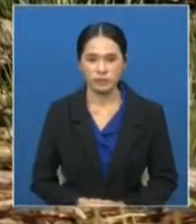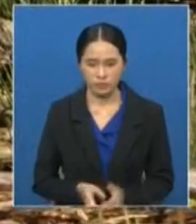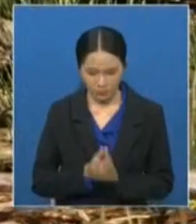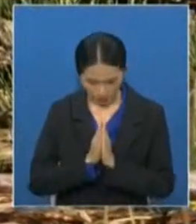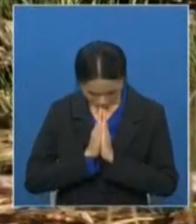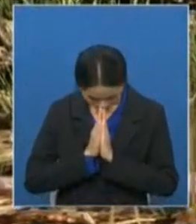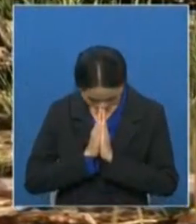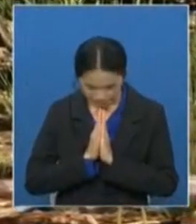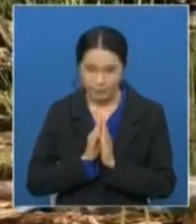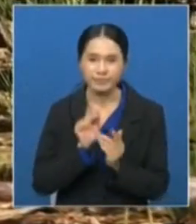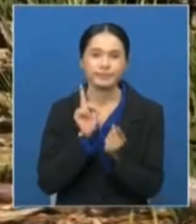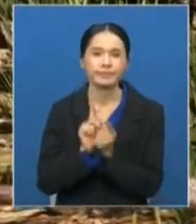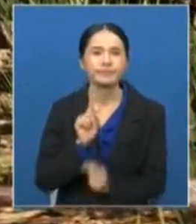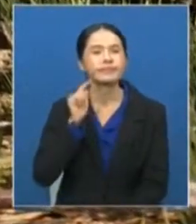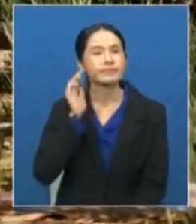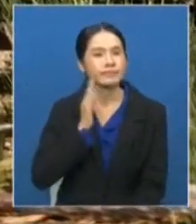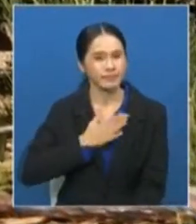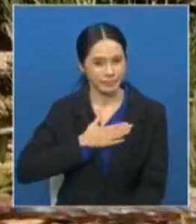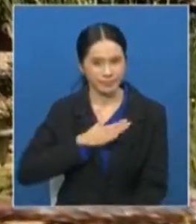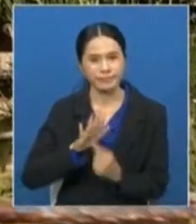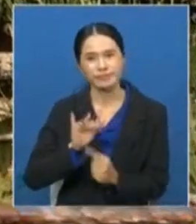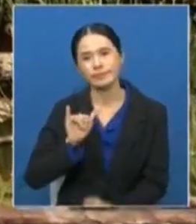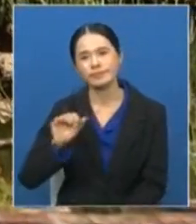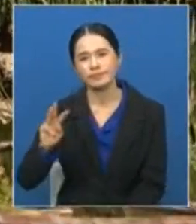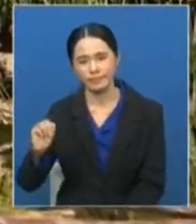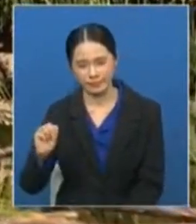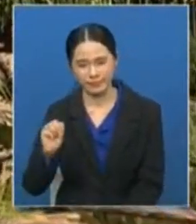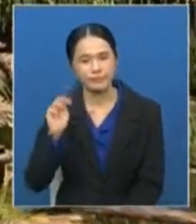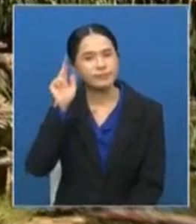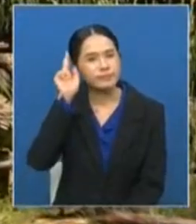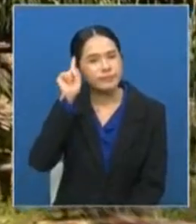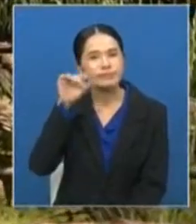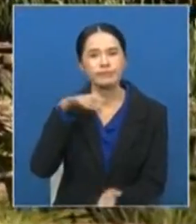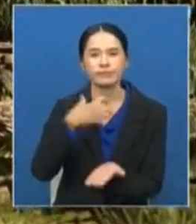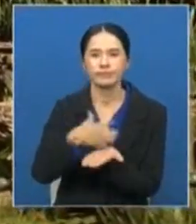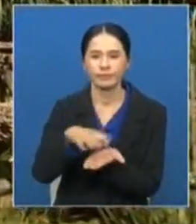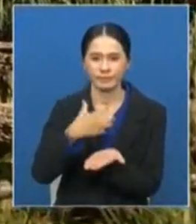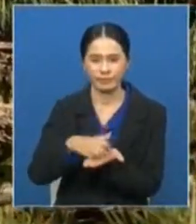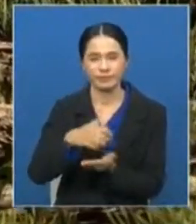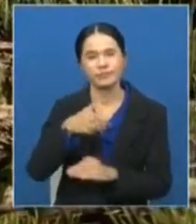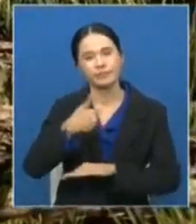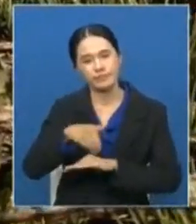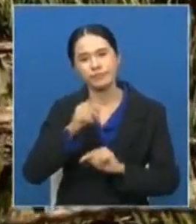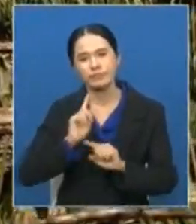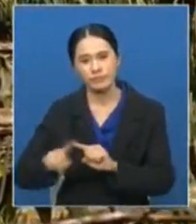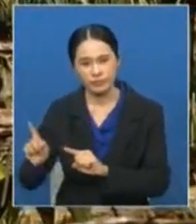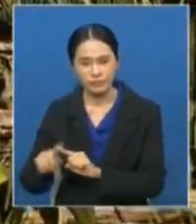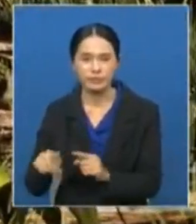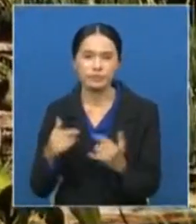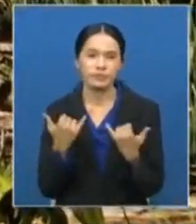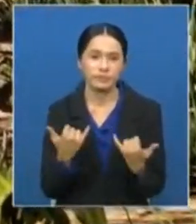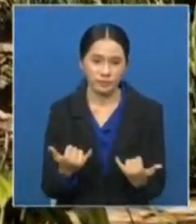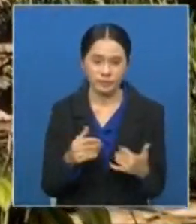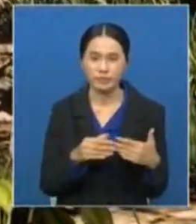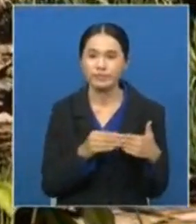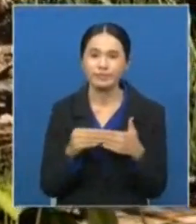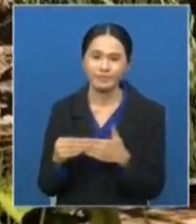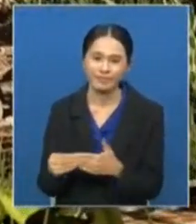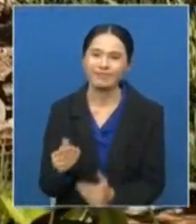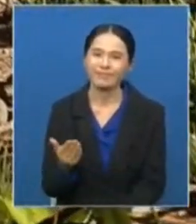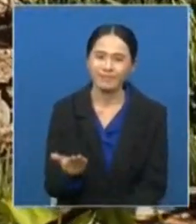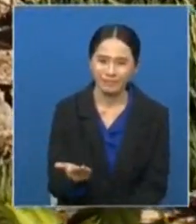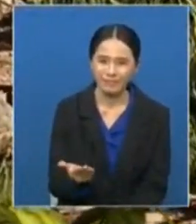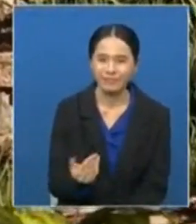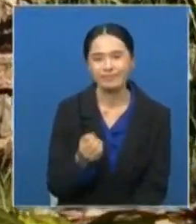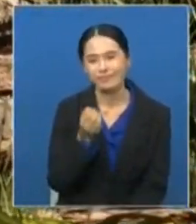สวัสดีค่ะพบกับยายมาตรียาสุวรรณธารรัตน์ในข่าวเล่าเรื่องนอกเรื่องข่าวค่ะวันนี้พาคุณผู้ชมมา